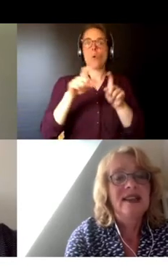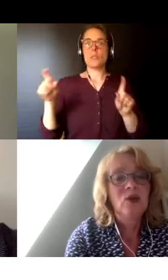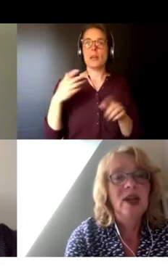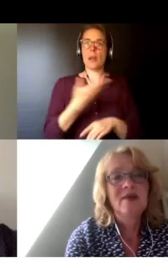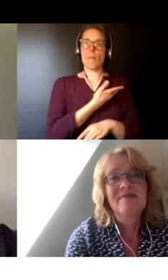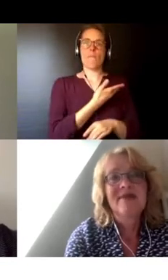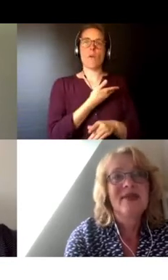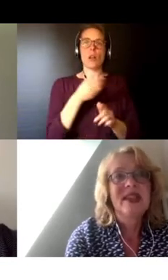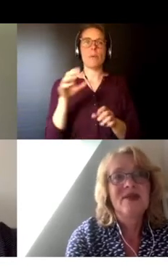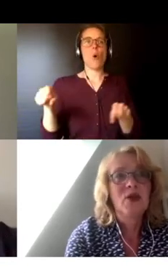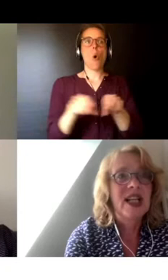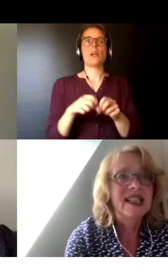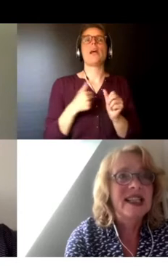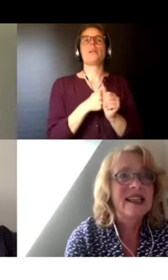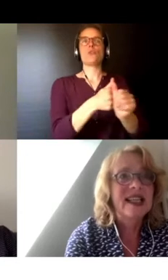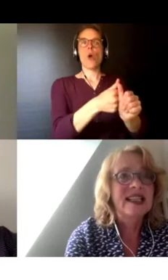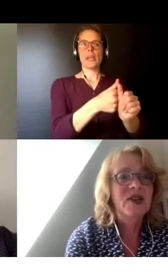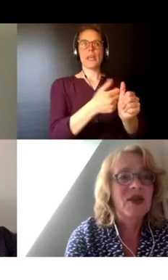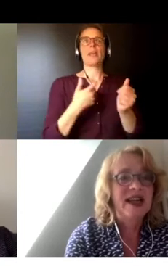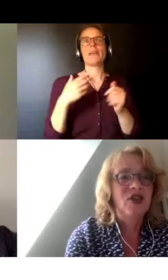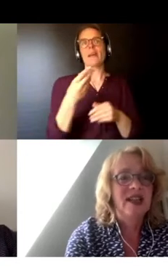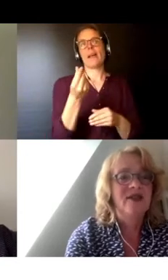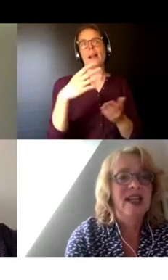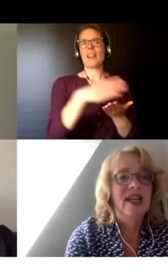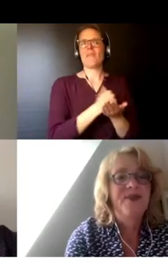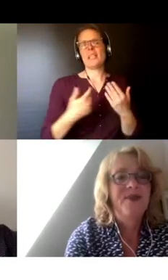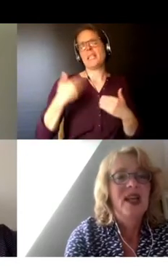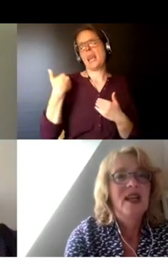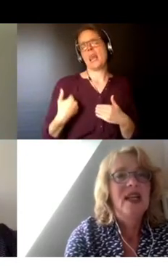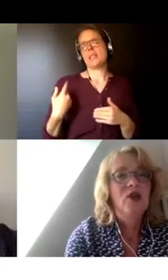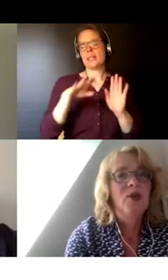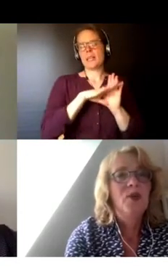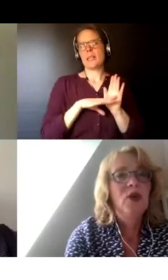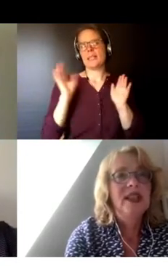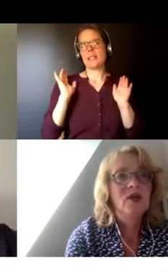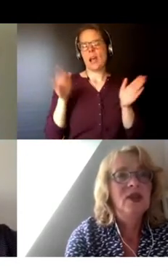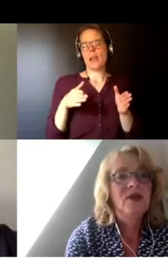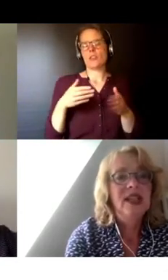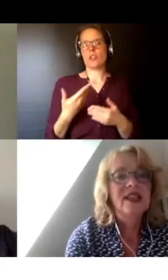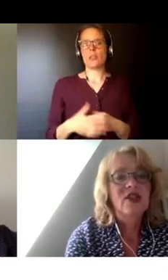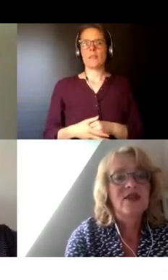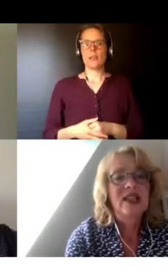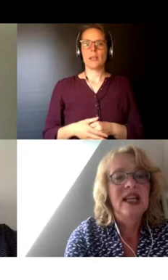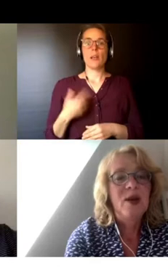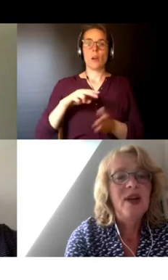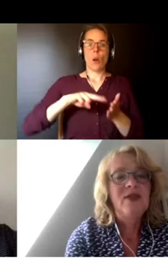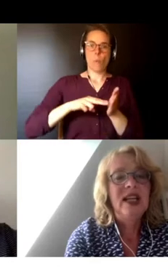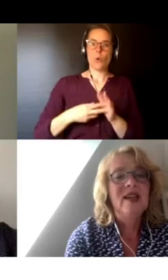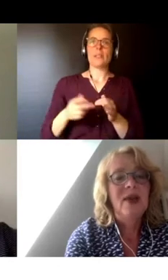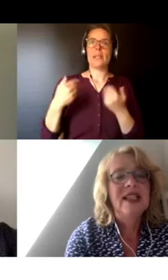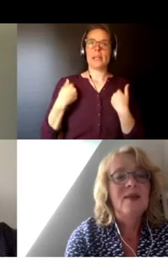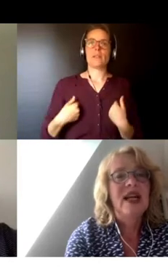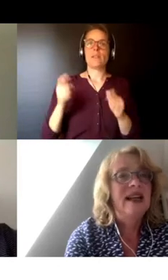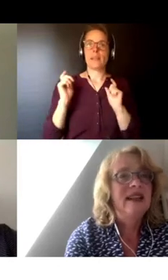dabei nicht nur durch lästige Gesetze irgendwie eingeschränkt werden. Hier können Politik und Zivilgesellschaft immer